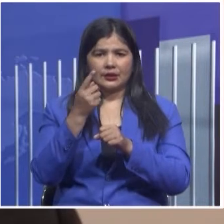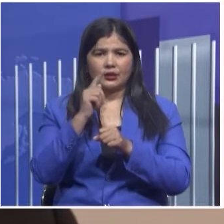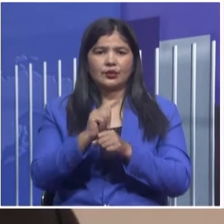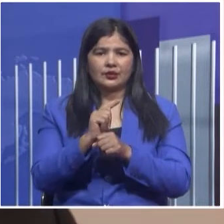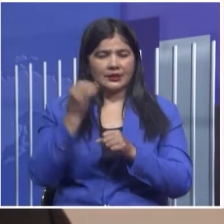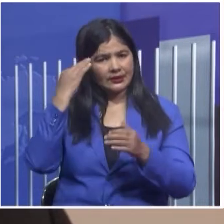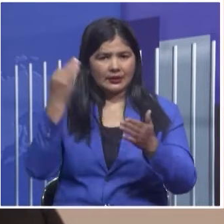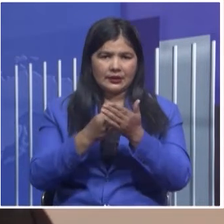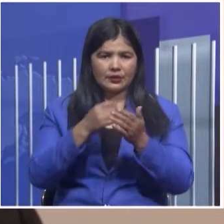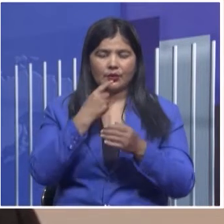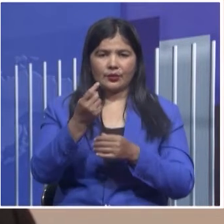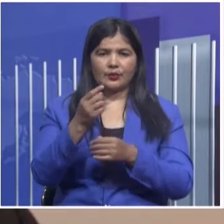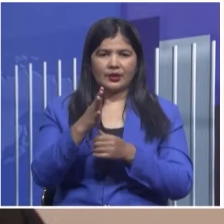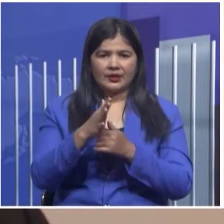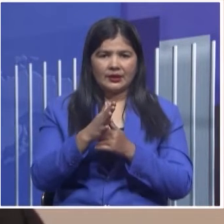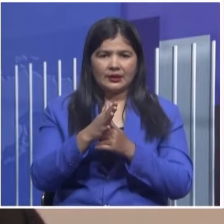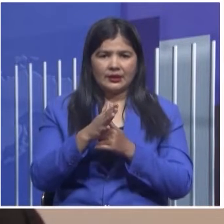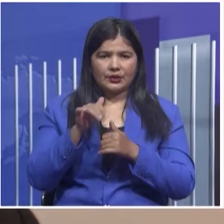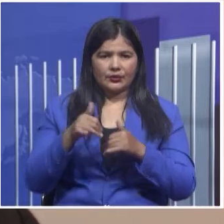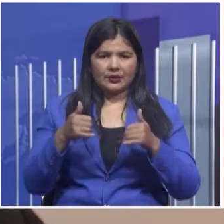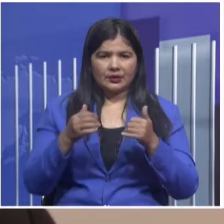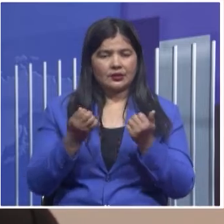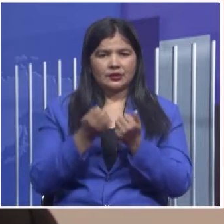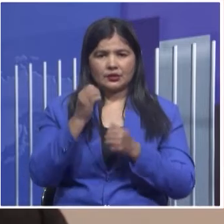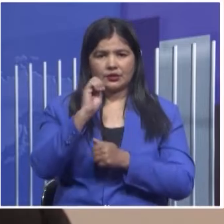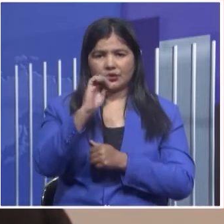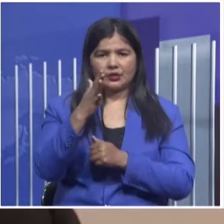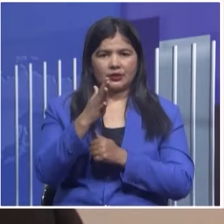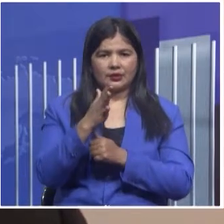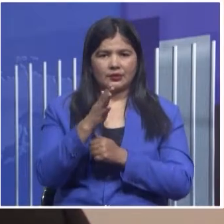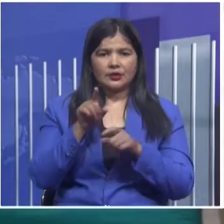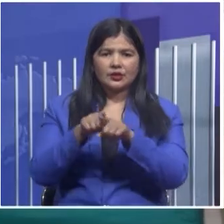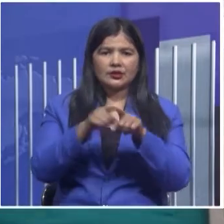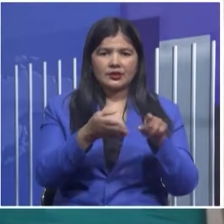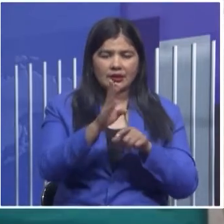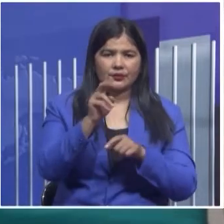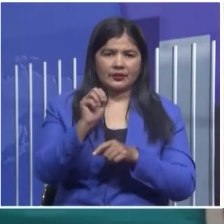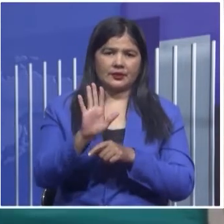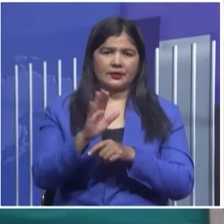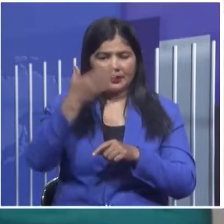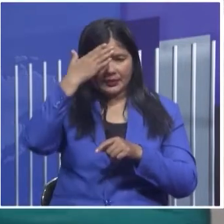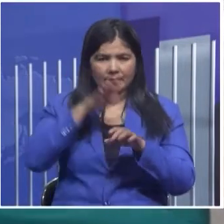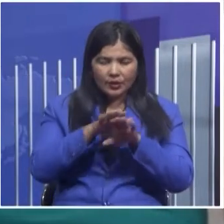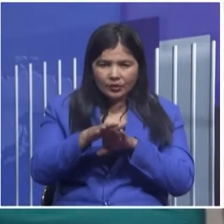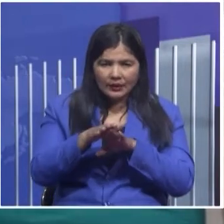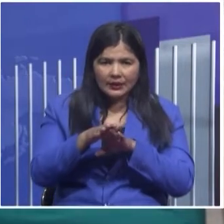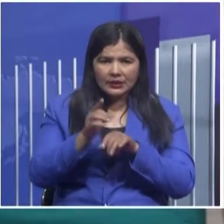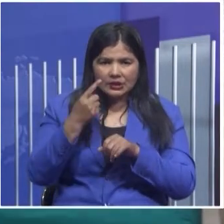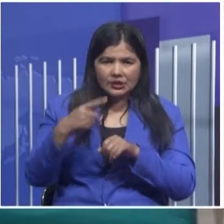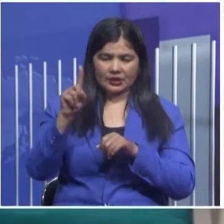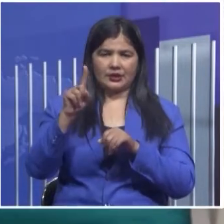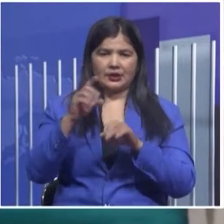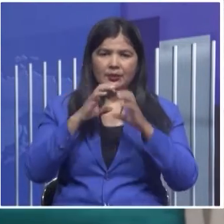बाटोमा ध्यान दिएनौँ भने हामी चाहिँ त्यो खेल्न सक्दैनौँ। त्यो कुरा पनि बाह्र सँगसँगै जानुपर्ने हुन्छ। बिरामीहरूलाई सही परामर्श